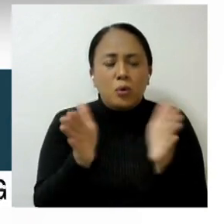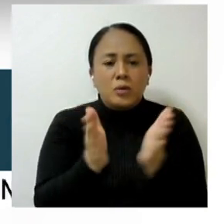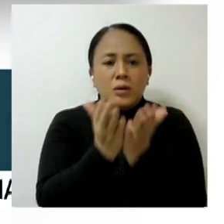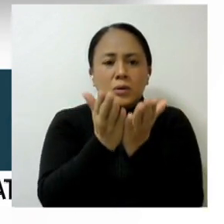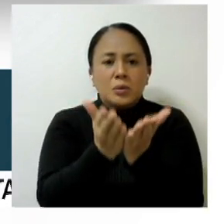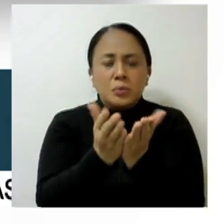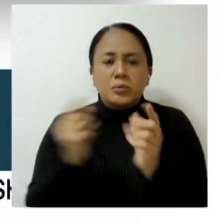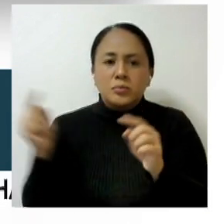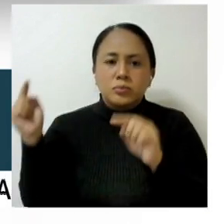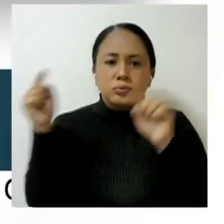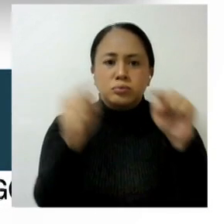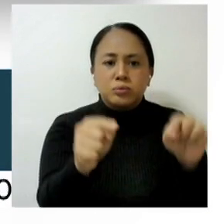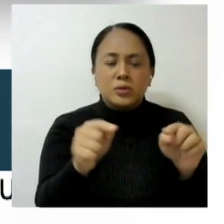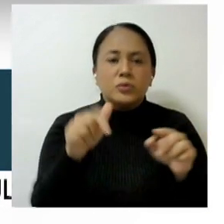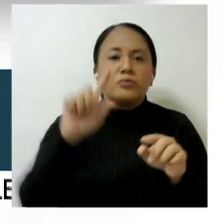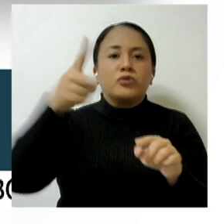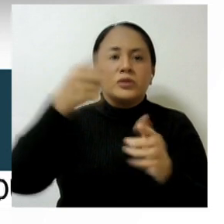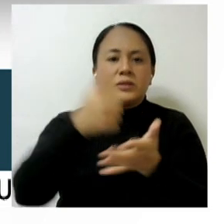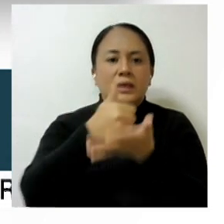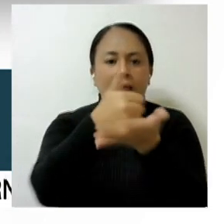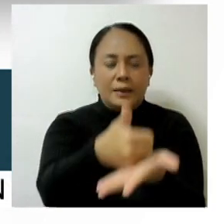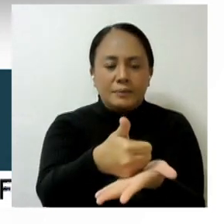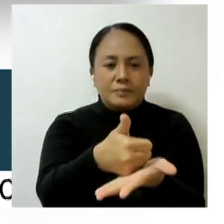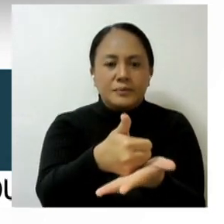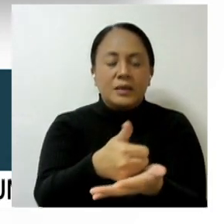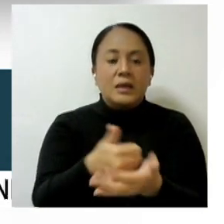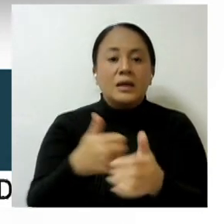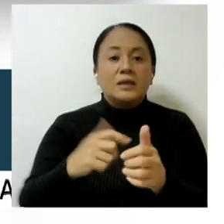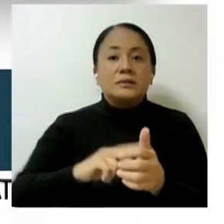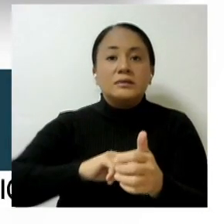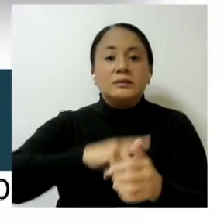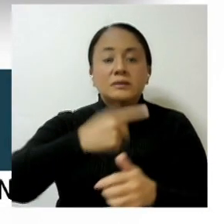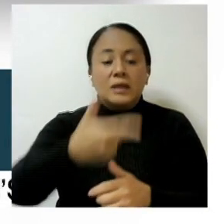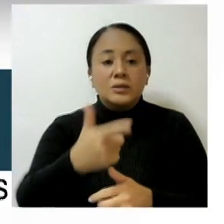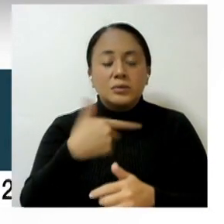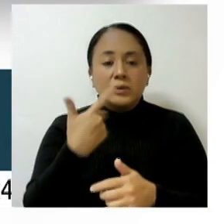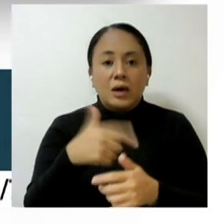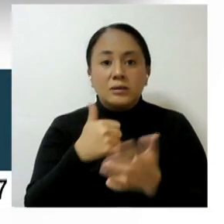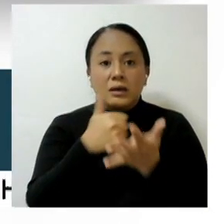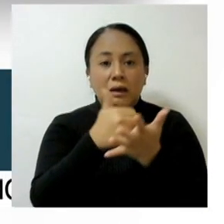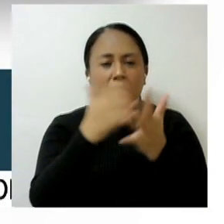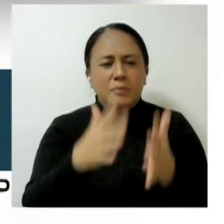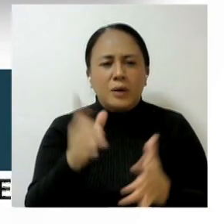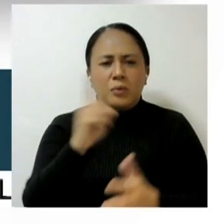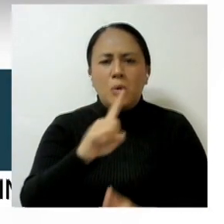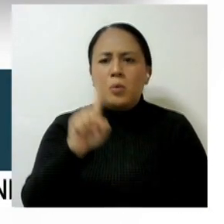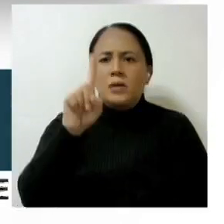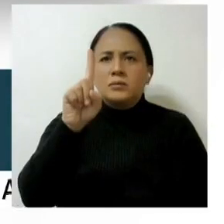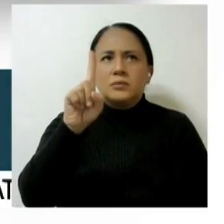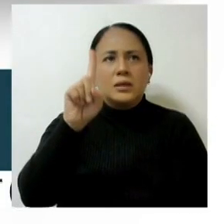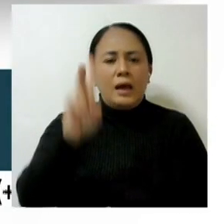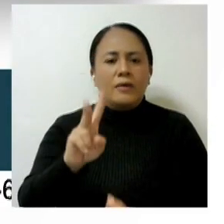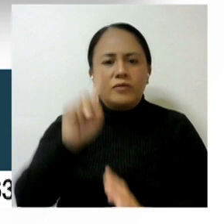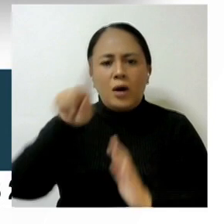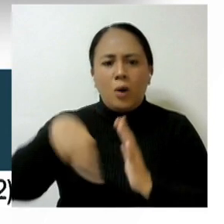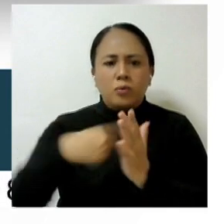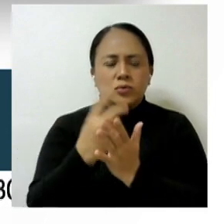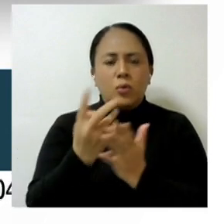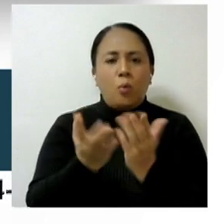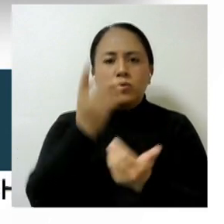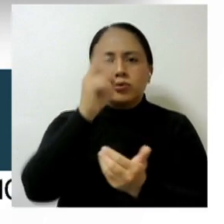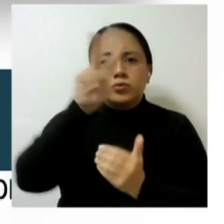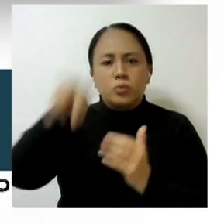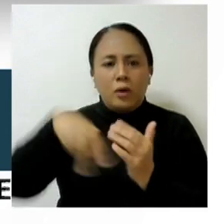tumulong. Dumating po yung mga rescue, almost 1.5 hours na, almost 2 hours na. Okay, wala so... Wala pong silang